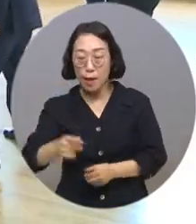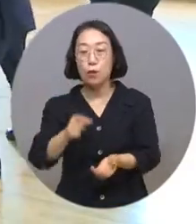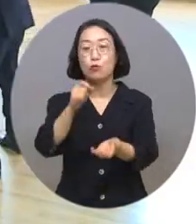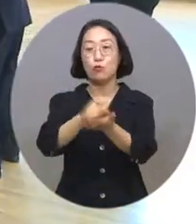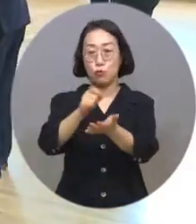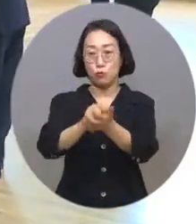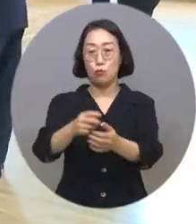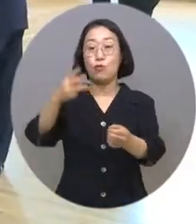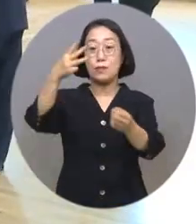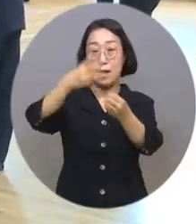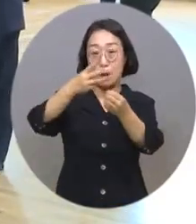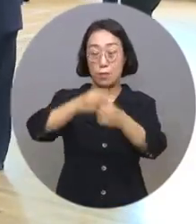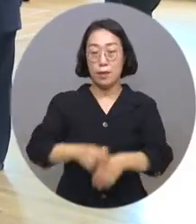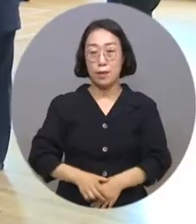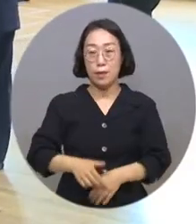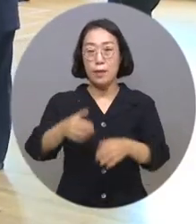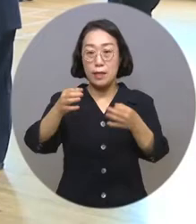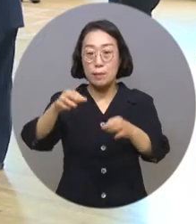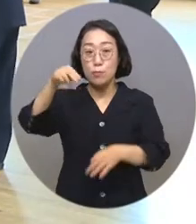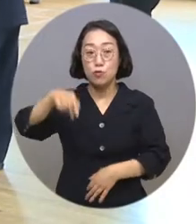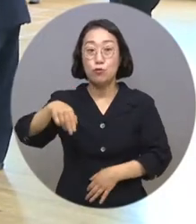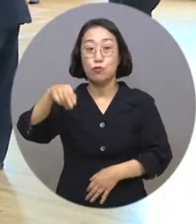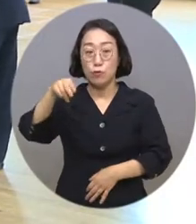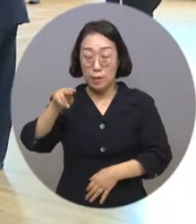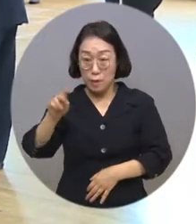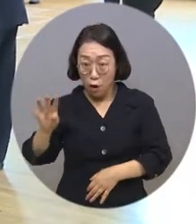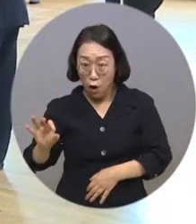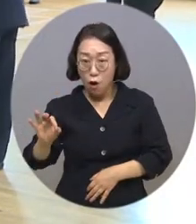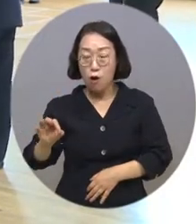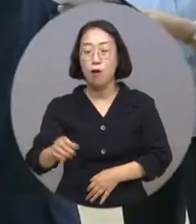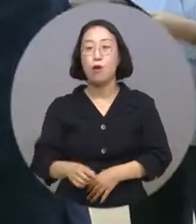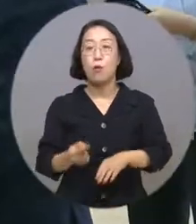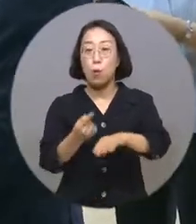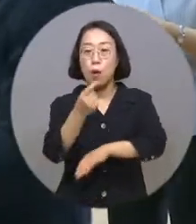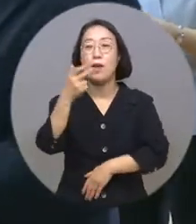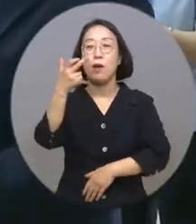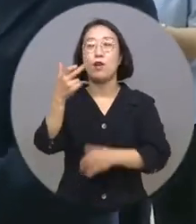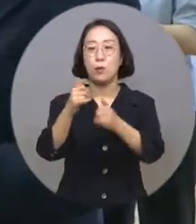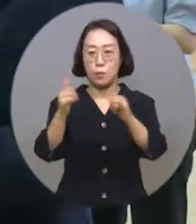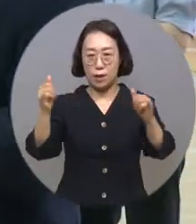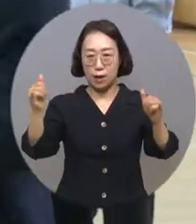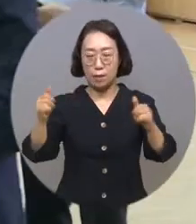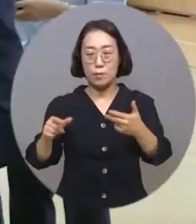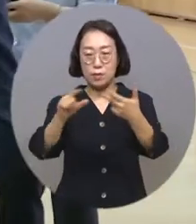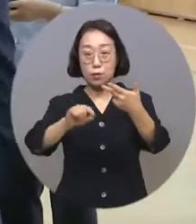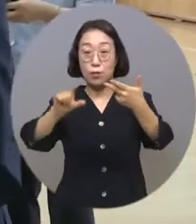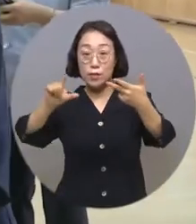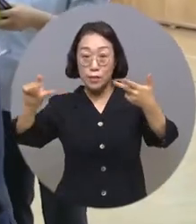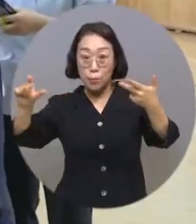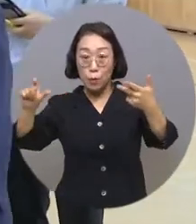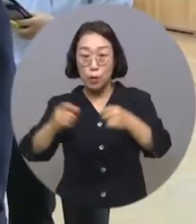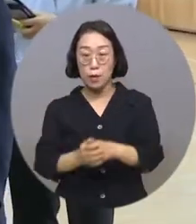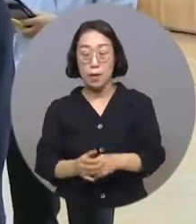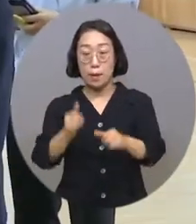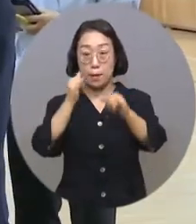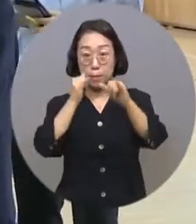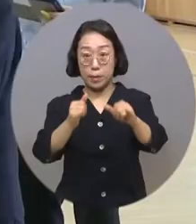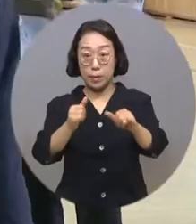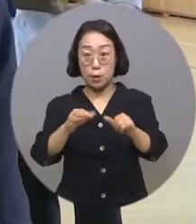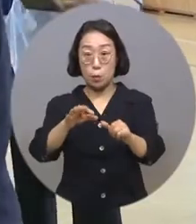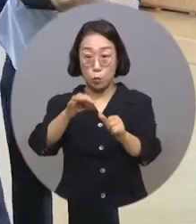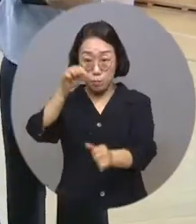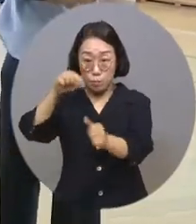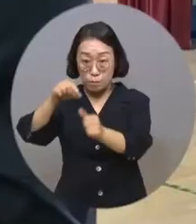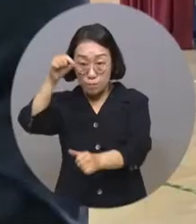축구단체전에서 3위를 기록한 김수영 학생 외 17명으로 지난 7월 15일 장학생 선발 심의회